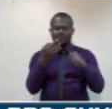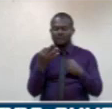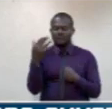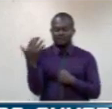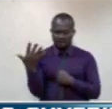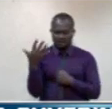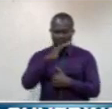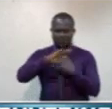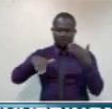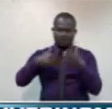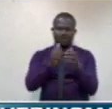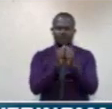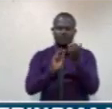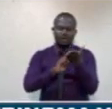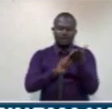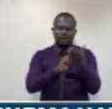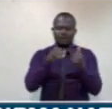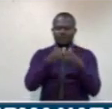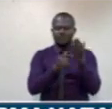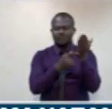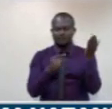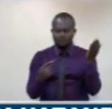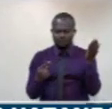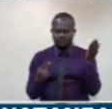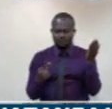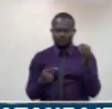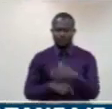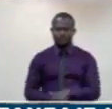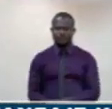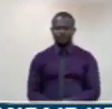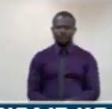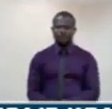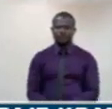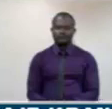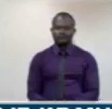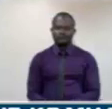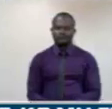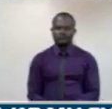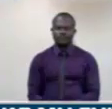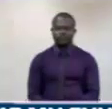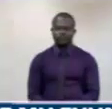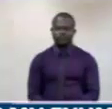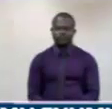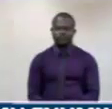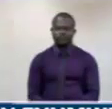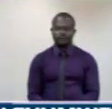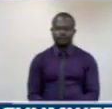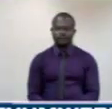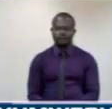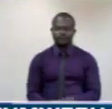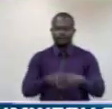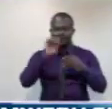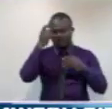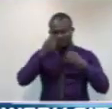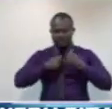21,735 zose hifashishijwe ikoranabuhanga. Fisto Felix Abineza, Ikigali.